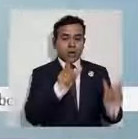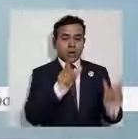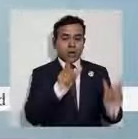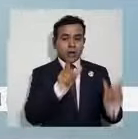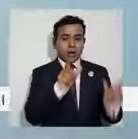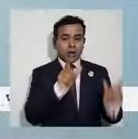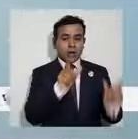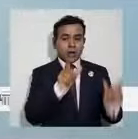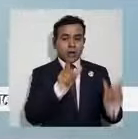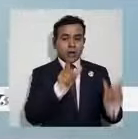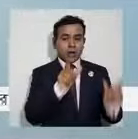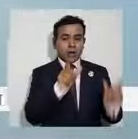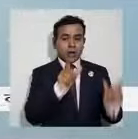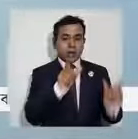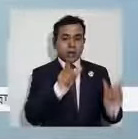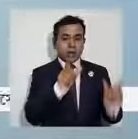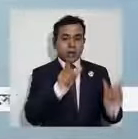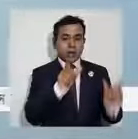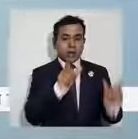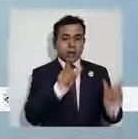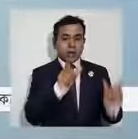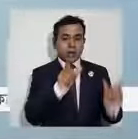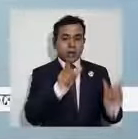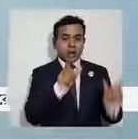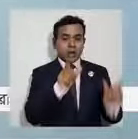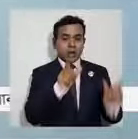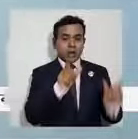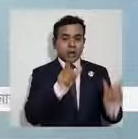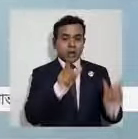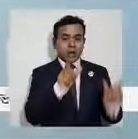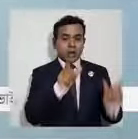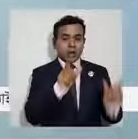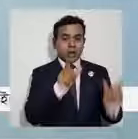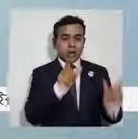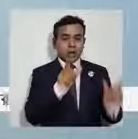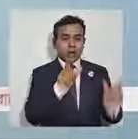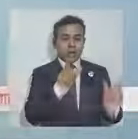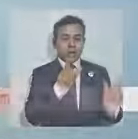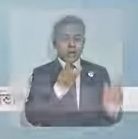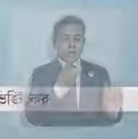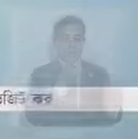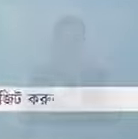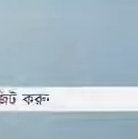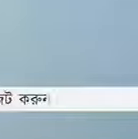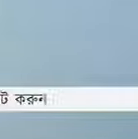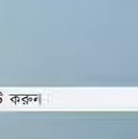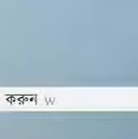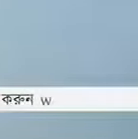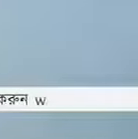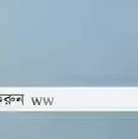6,71,397 জনকে আমরা স্ক্রিনিং করেছি আমাদের পদ্ধতিতে।